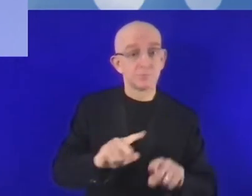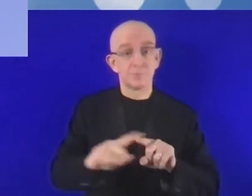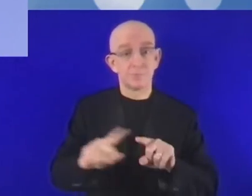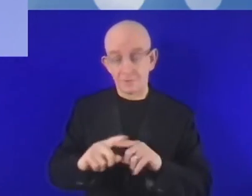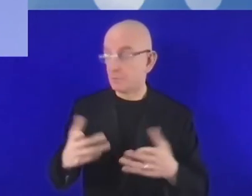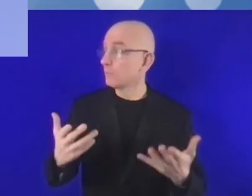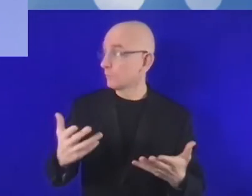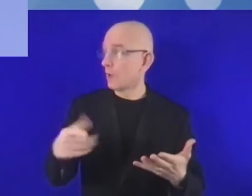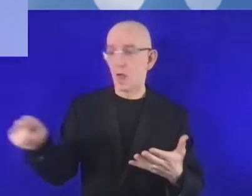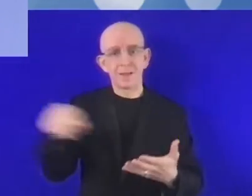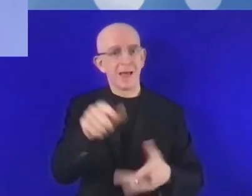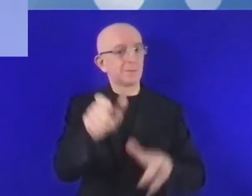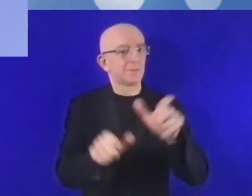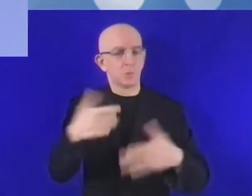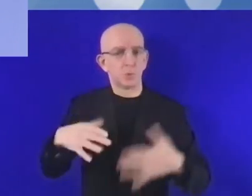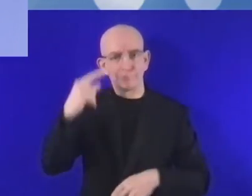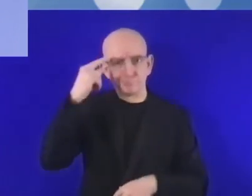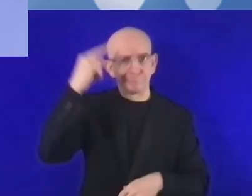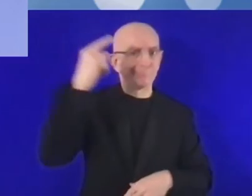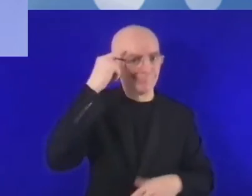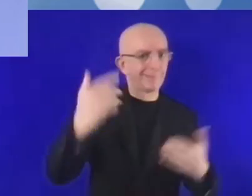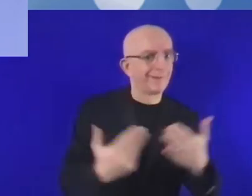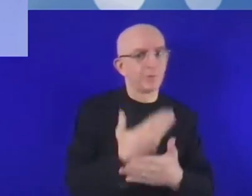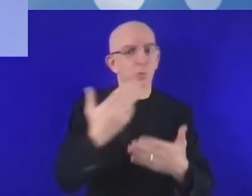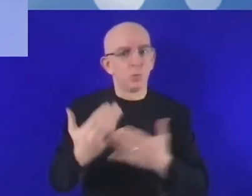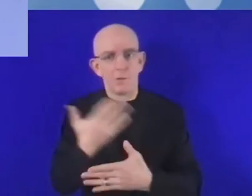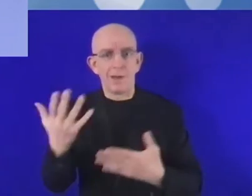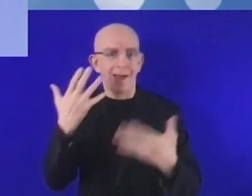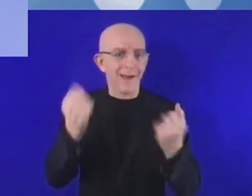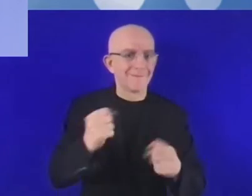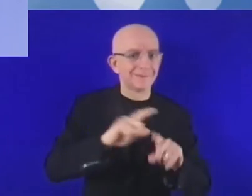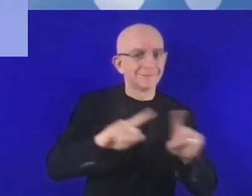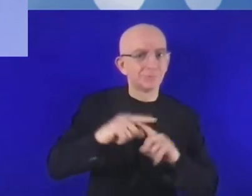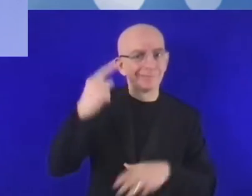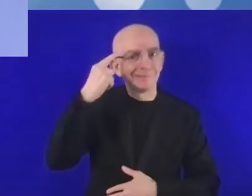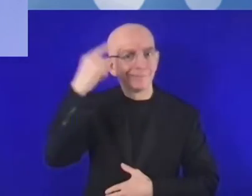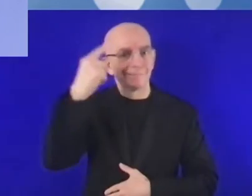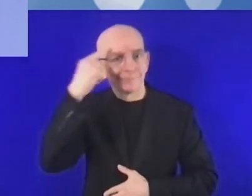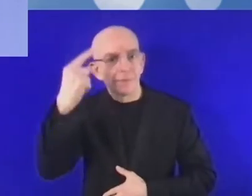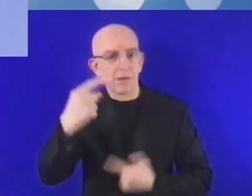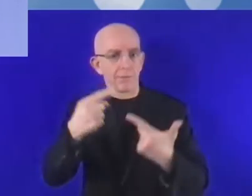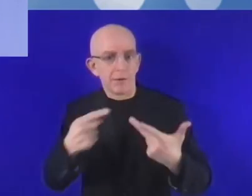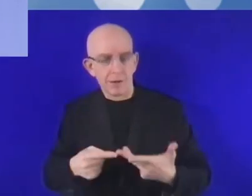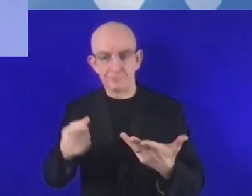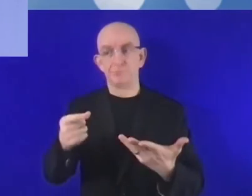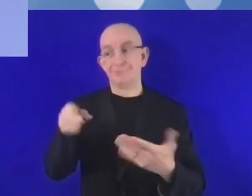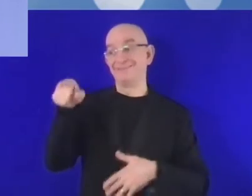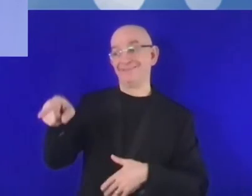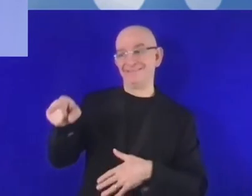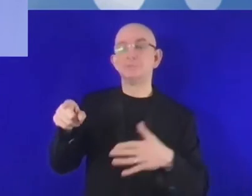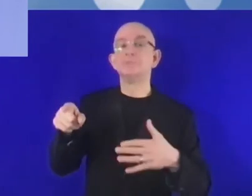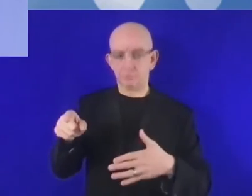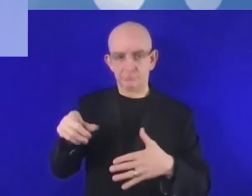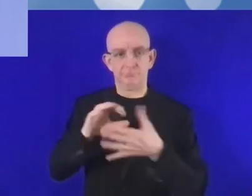несомненно, встретите многих молодых людей, очень творческих молодых людей. У них очень